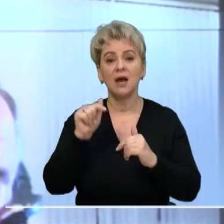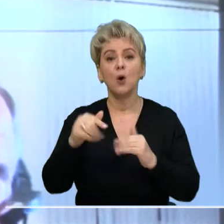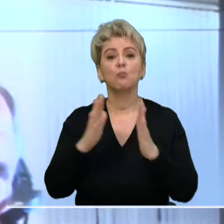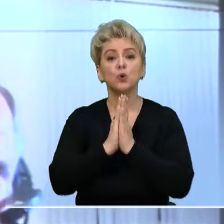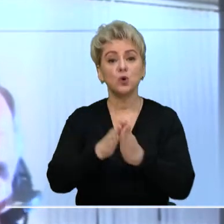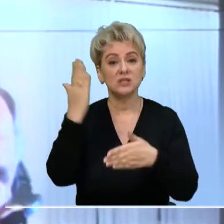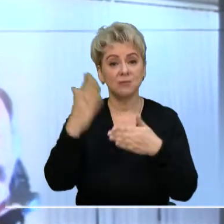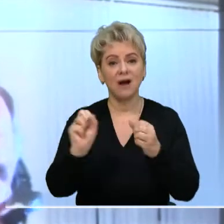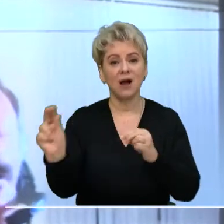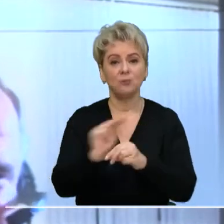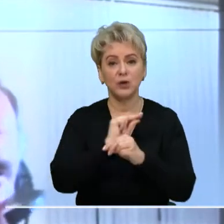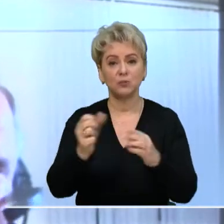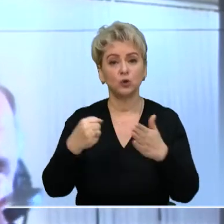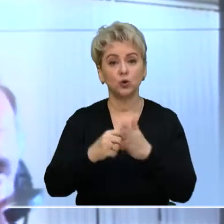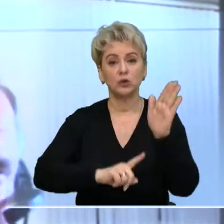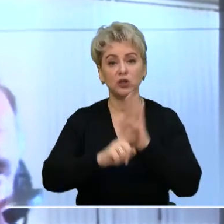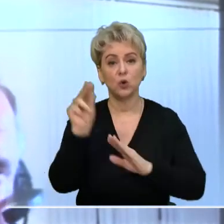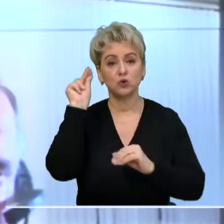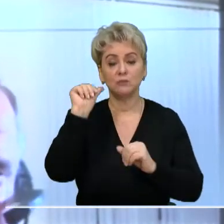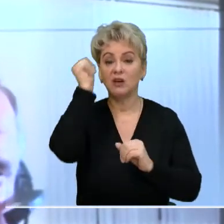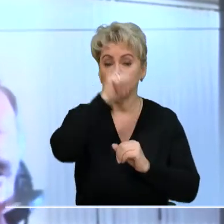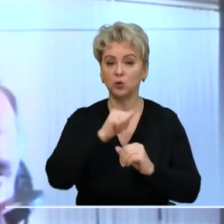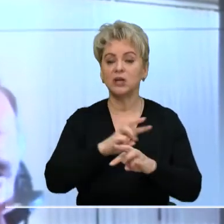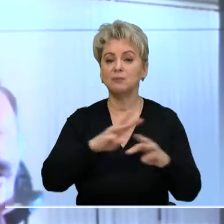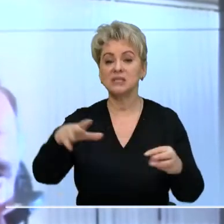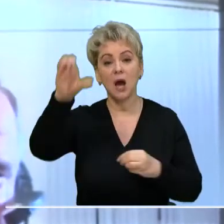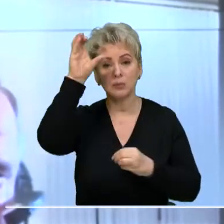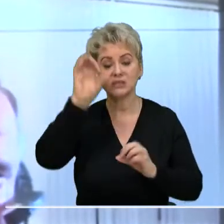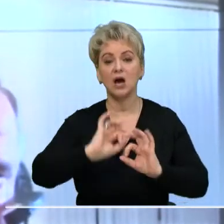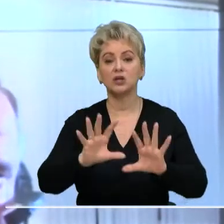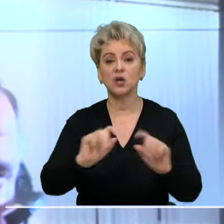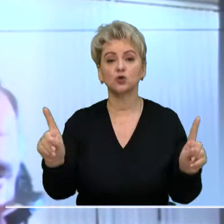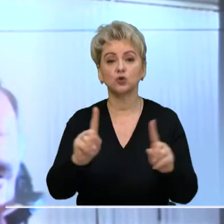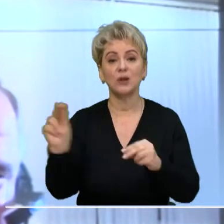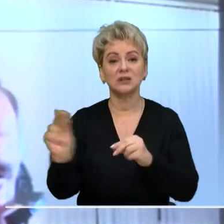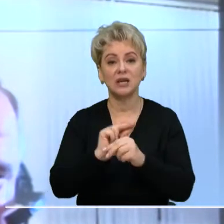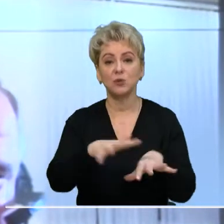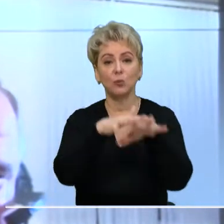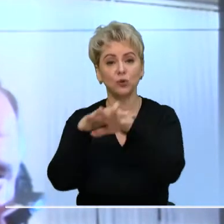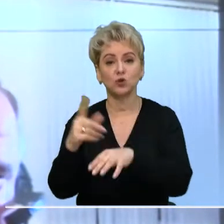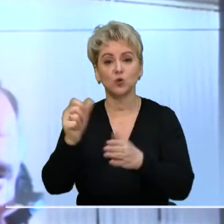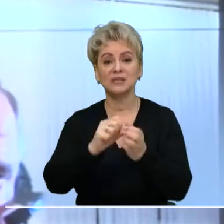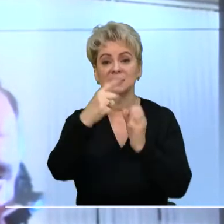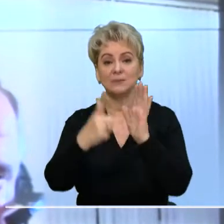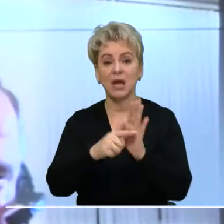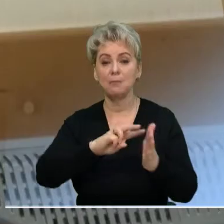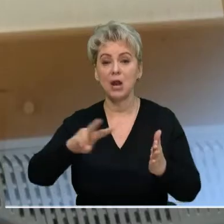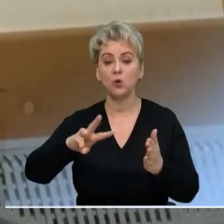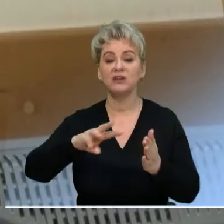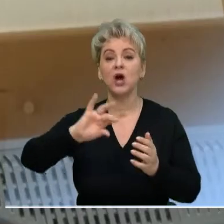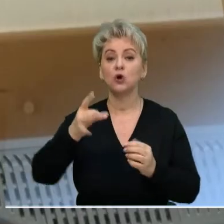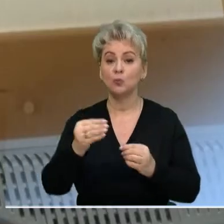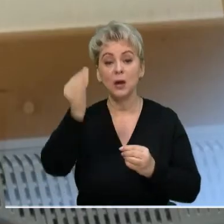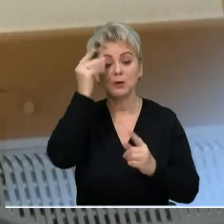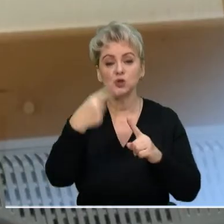Просьба завершить капремонт до начала учебного года. Министр образования рассказала, что на ремонт выделено 117 миллионов рублей. И,